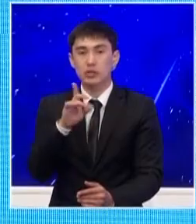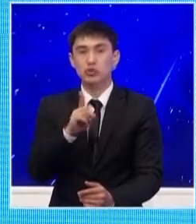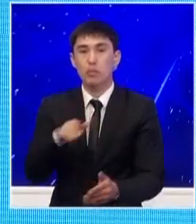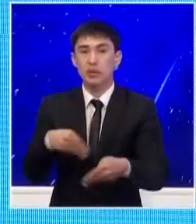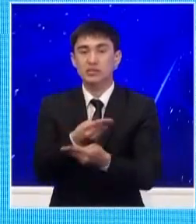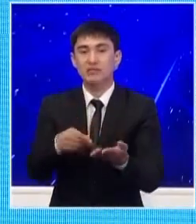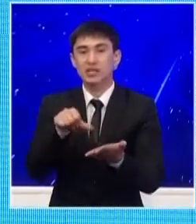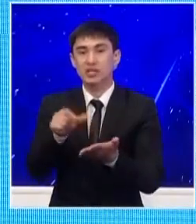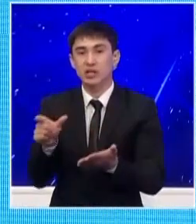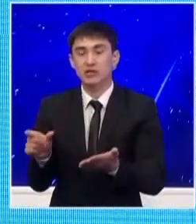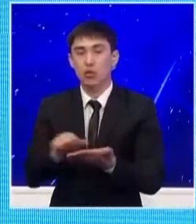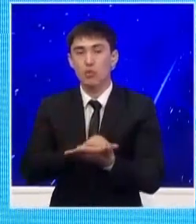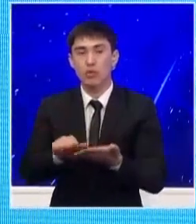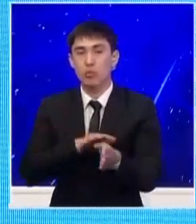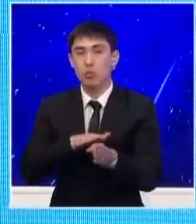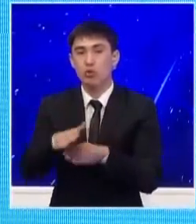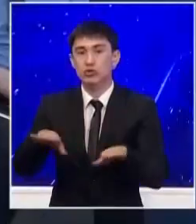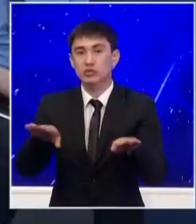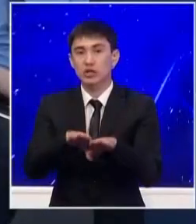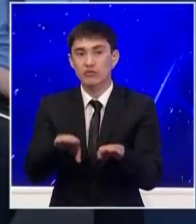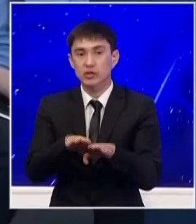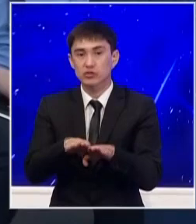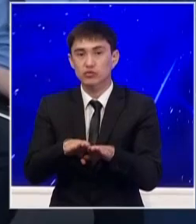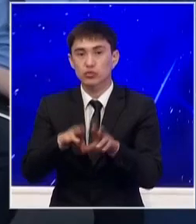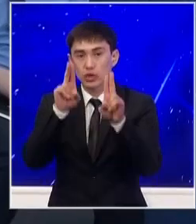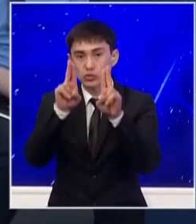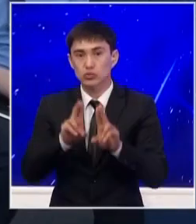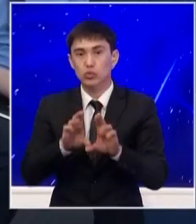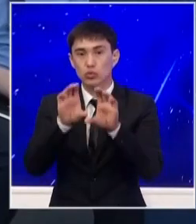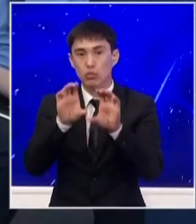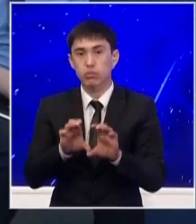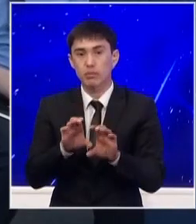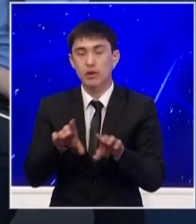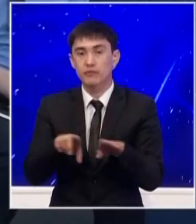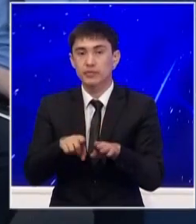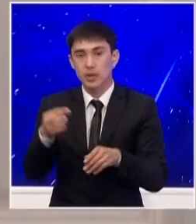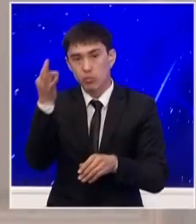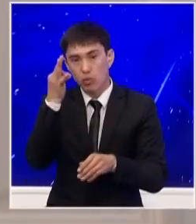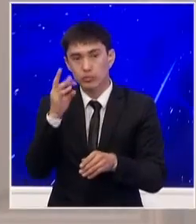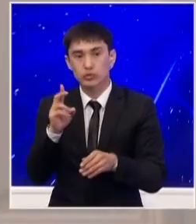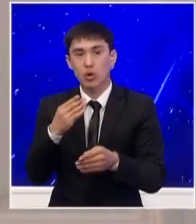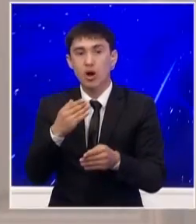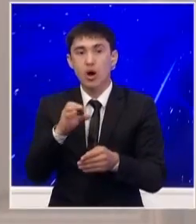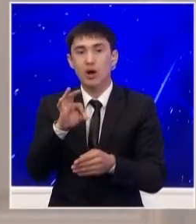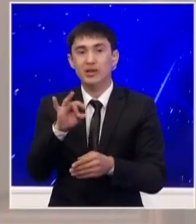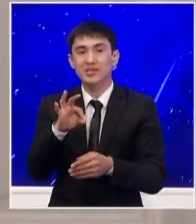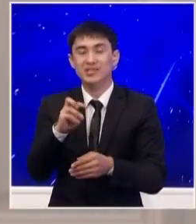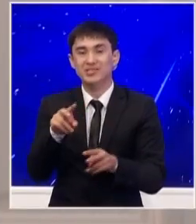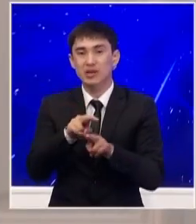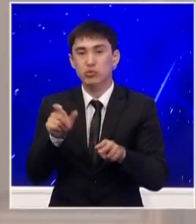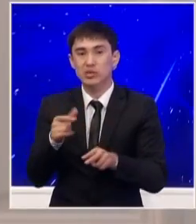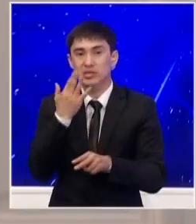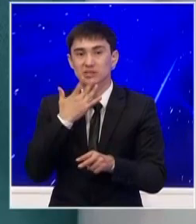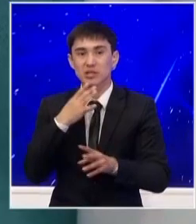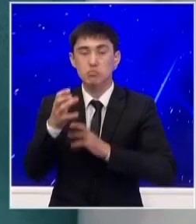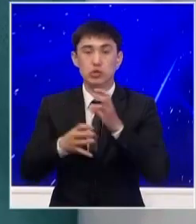предоставленные кандидатами документы полностью соответствуют конституционному закону. Напомним, аккредитация наблюдателей иностранных